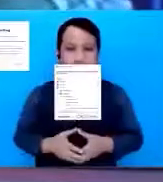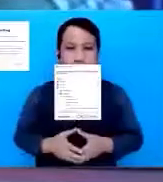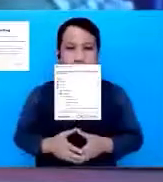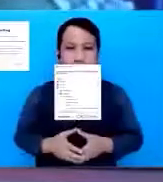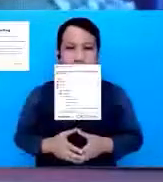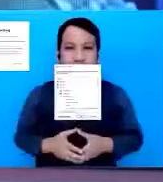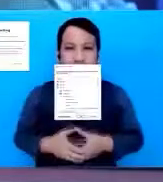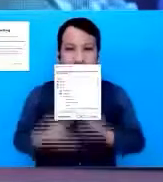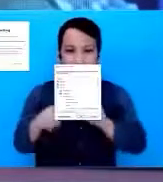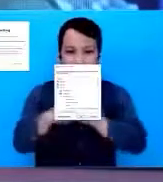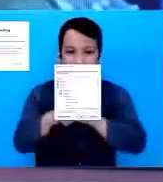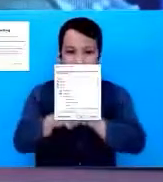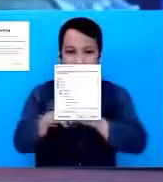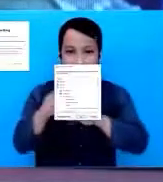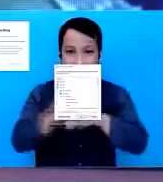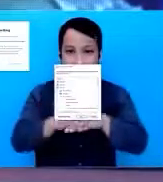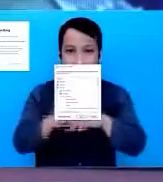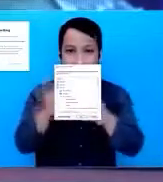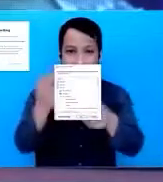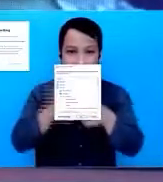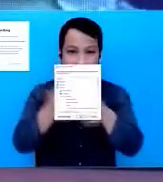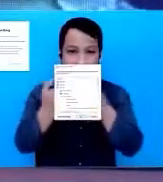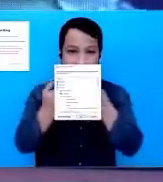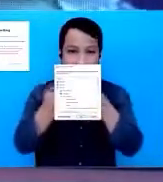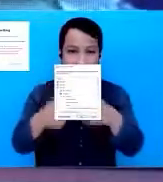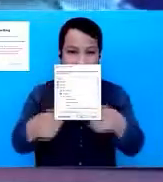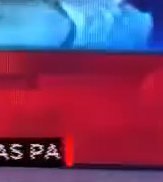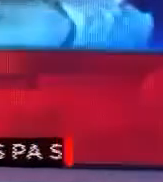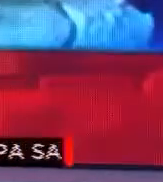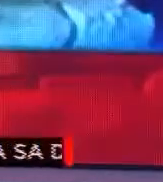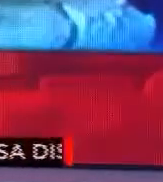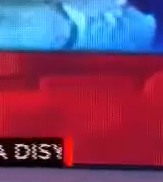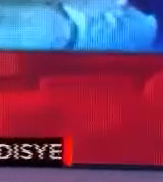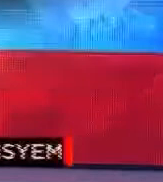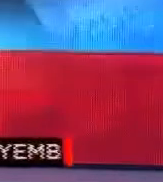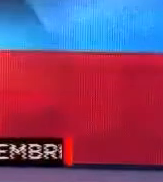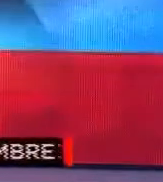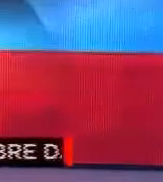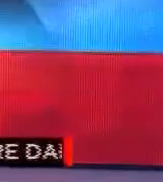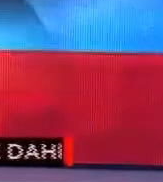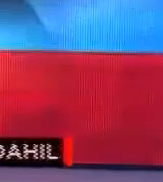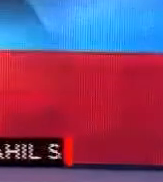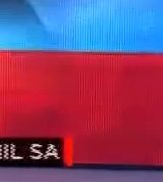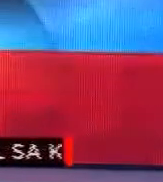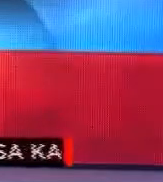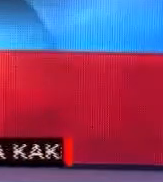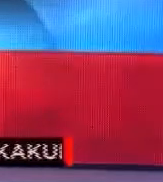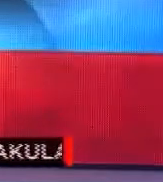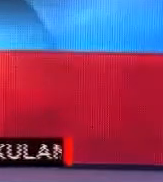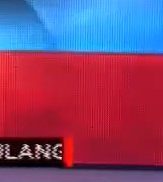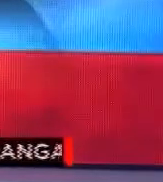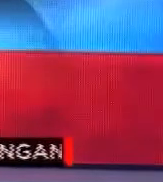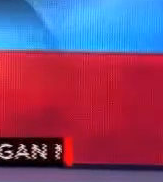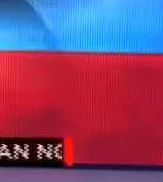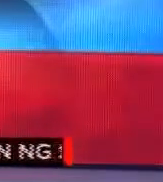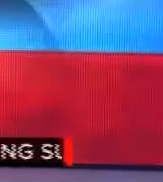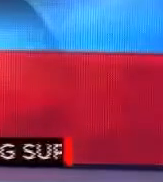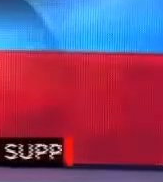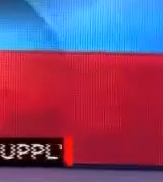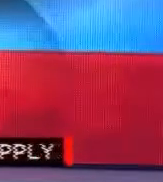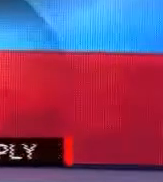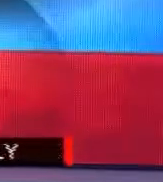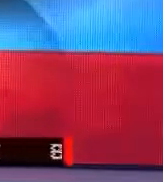Nagpabala ang mga egg producer ng posibleng shortage ng itlog sa susunod na buwan. Kaya ang mga